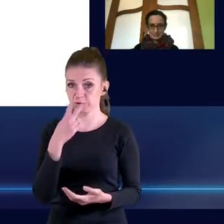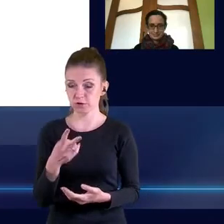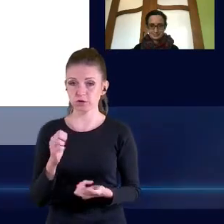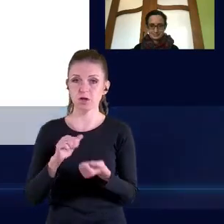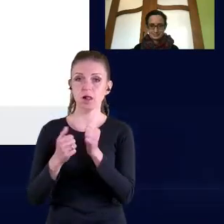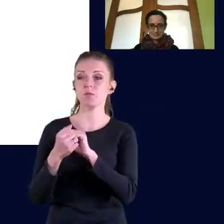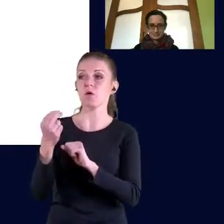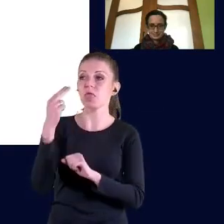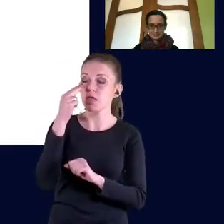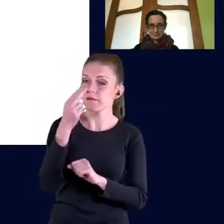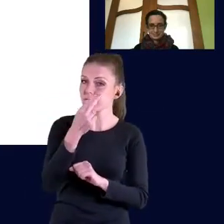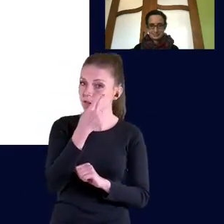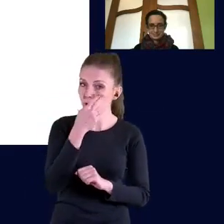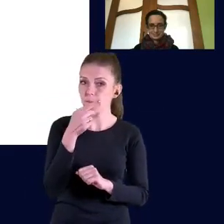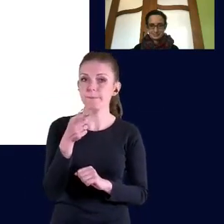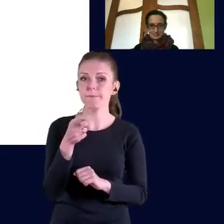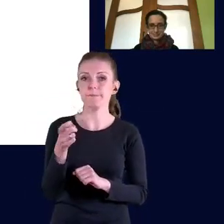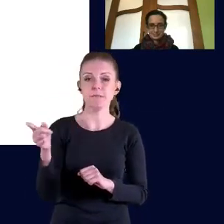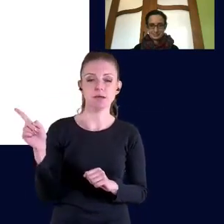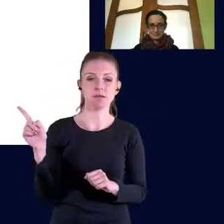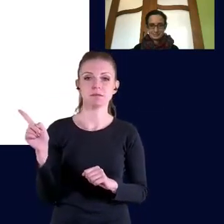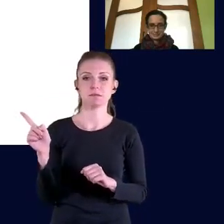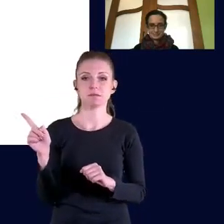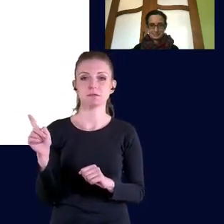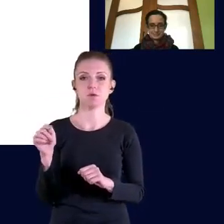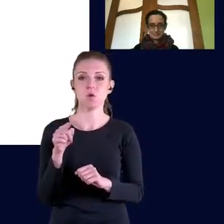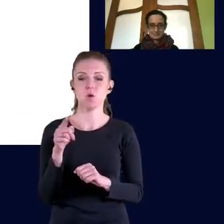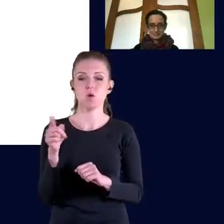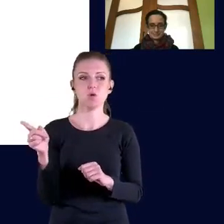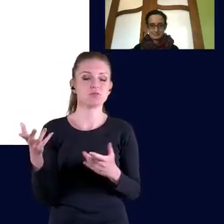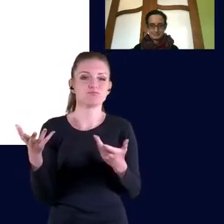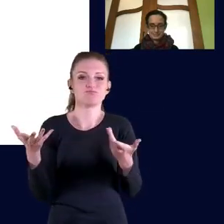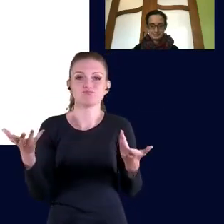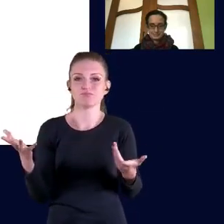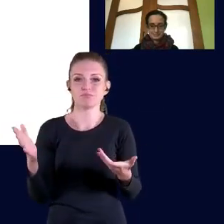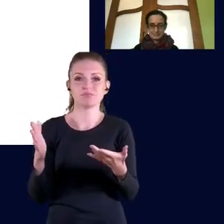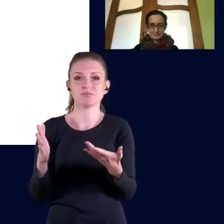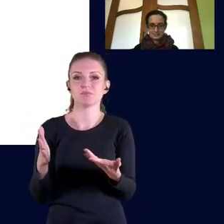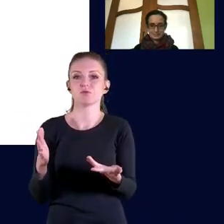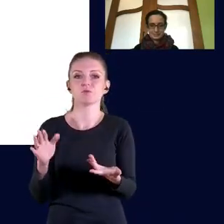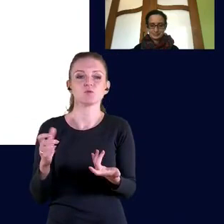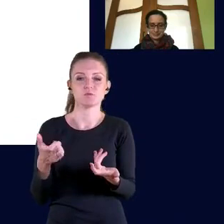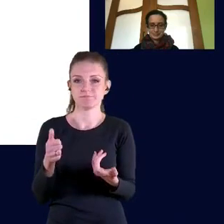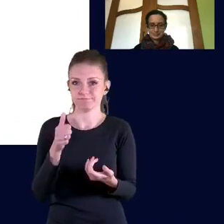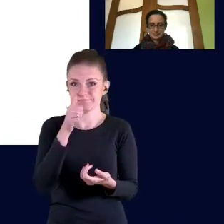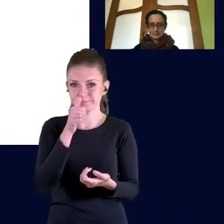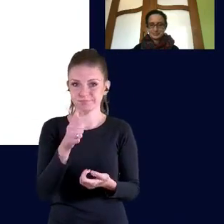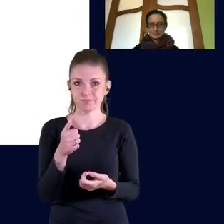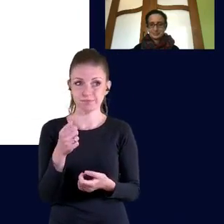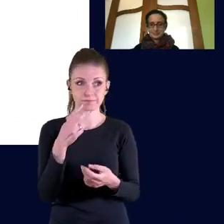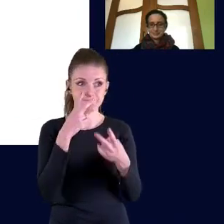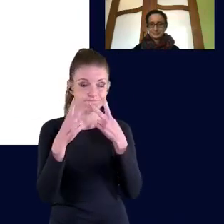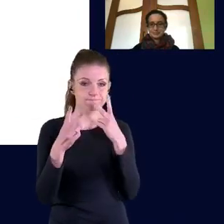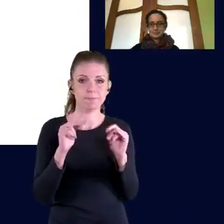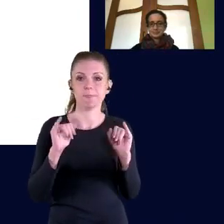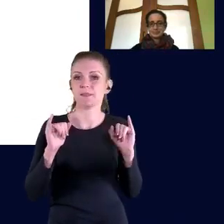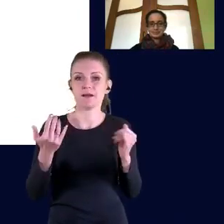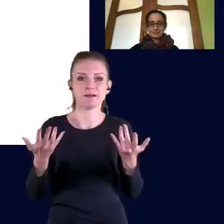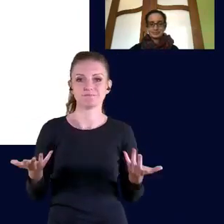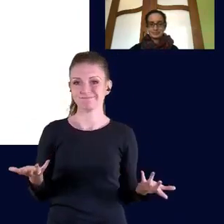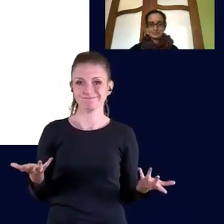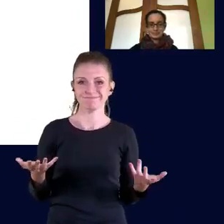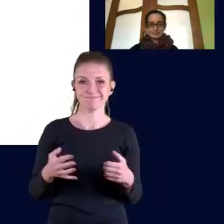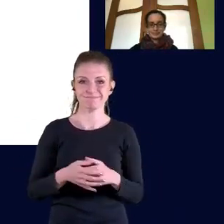mają coś takiego że jednak są uzależnione od edukacji wizualnej to znaczy